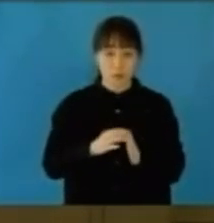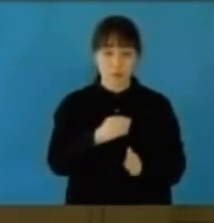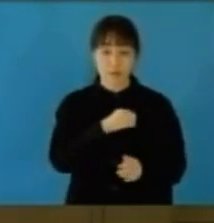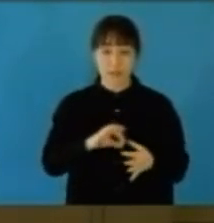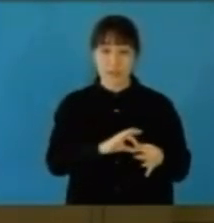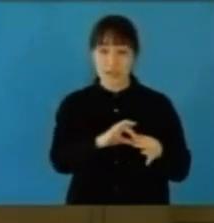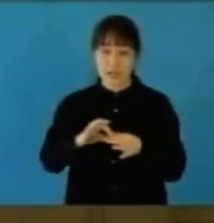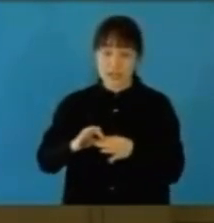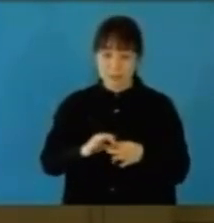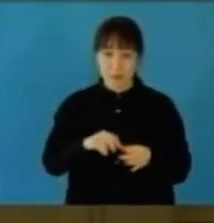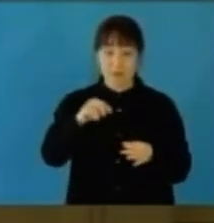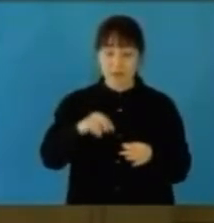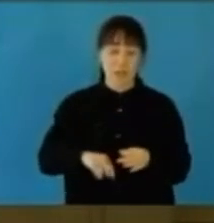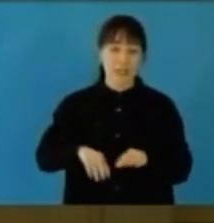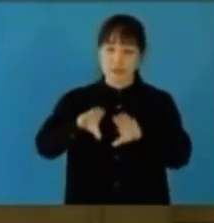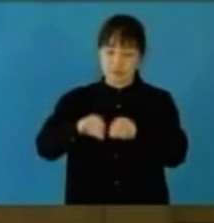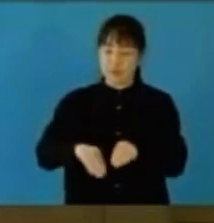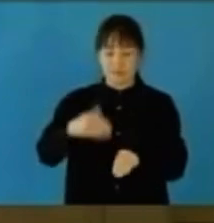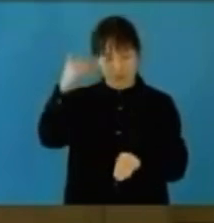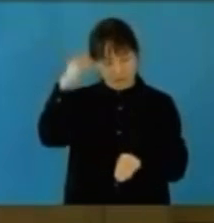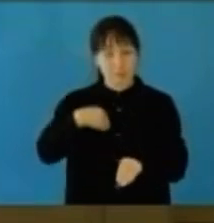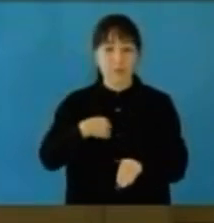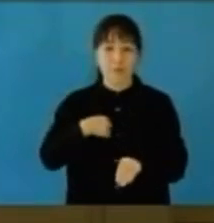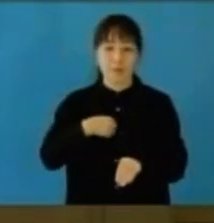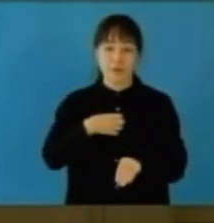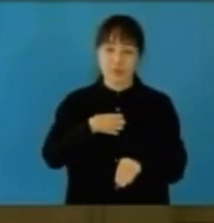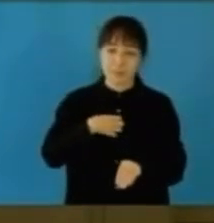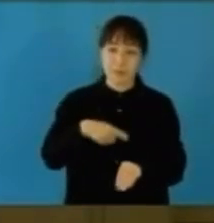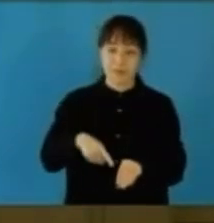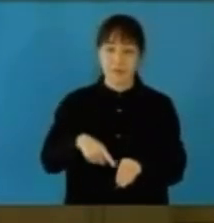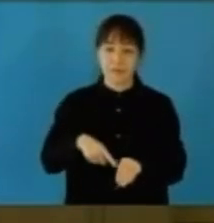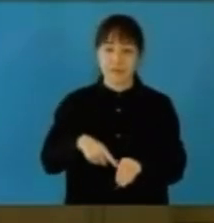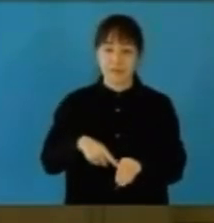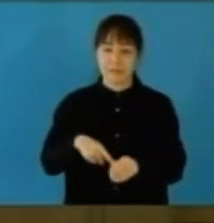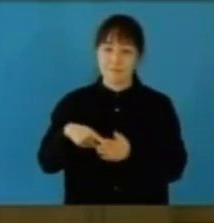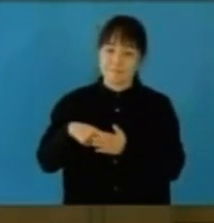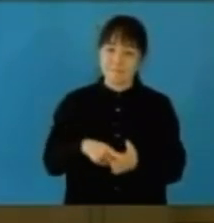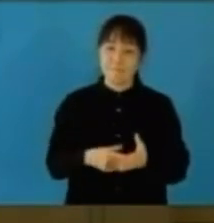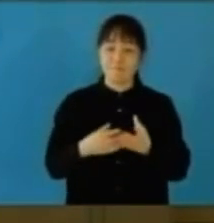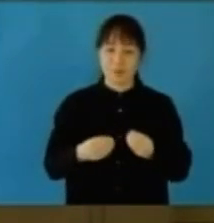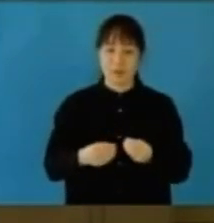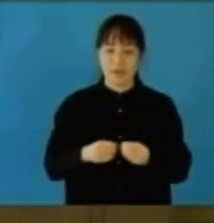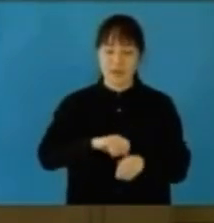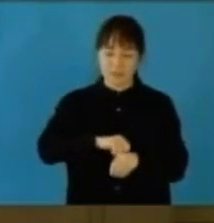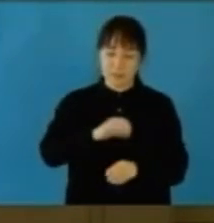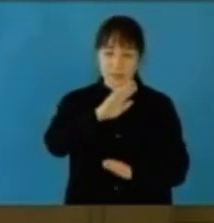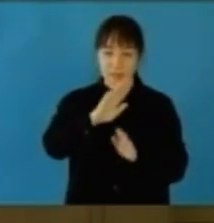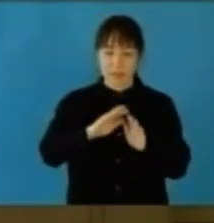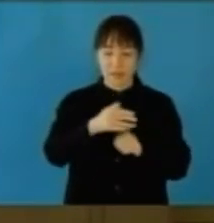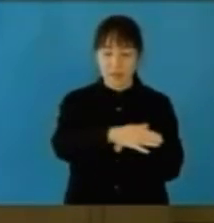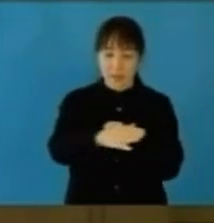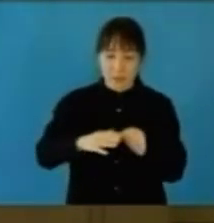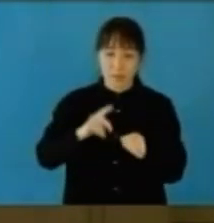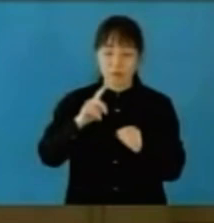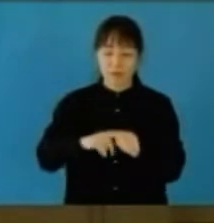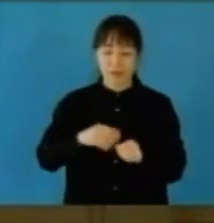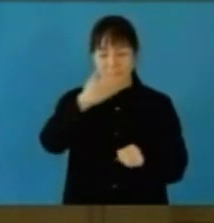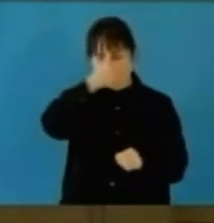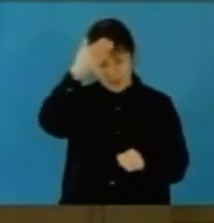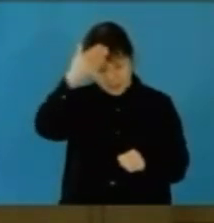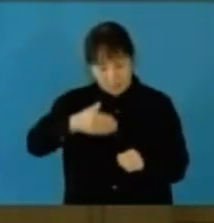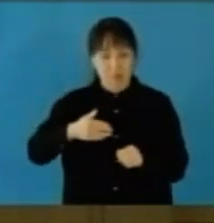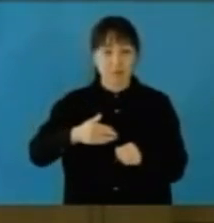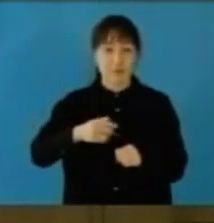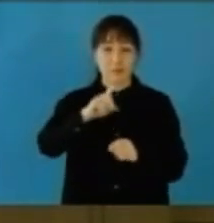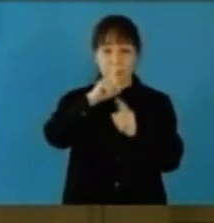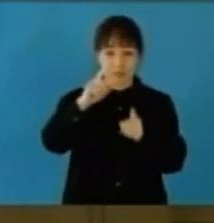中止になってはいけないんだと。そういう思いでですね、文部科学省をはじめ、要請させてきました。そういう厳しい環境を乗り越えて、いよいよ来月開催されるわけですので、ぜ